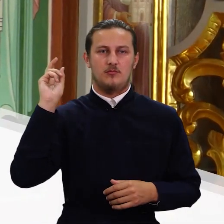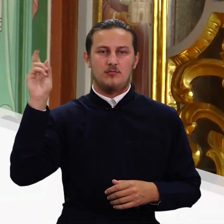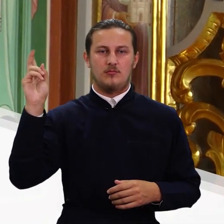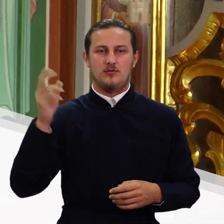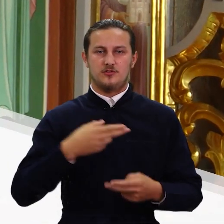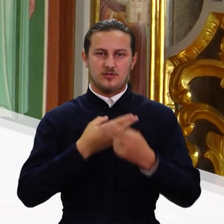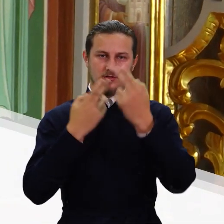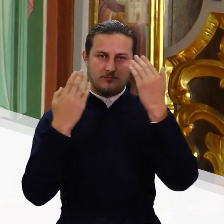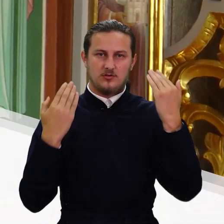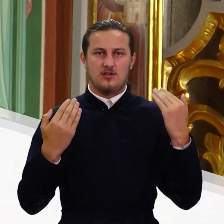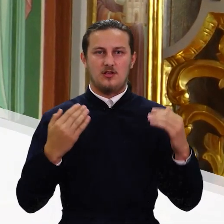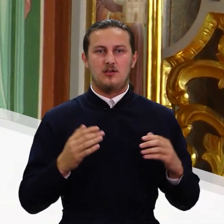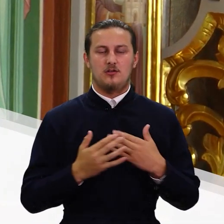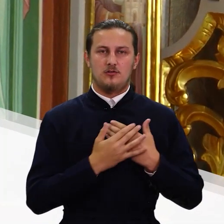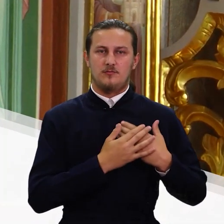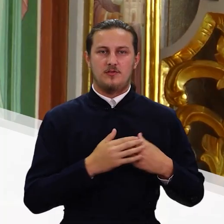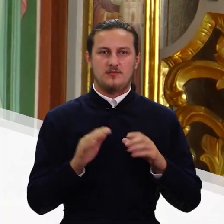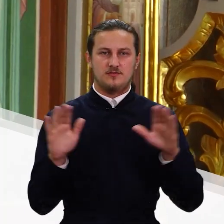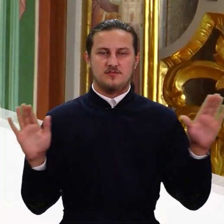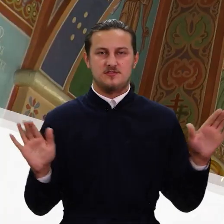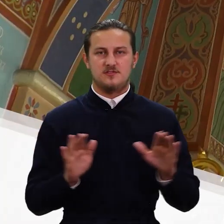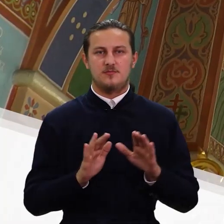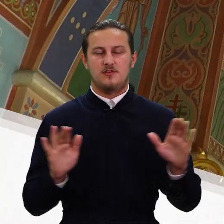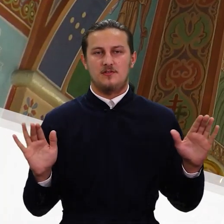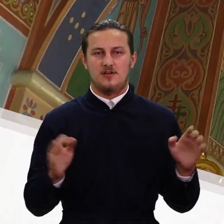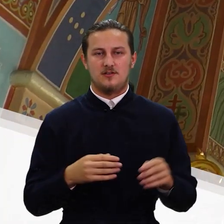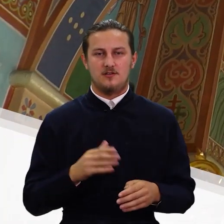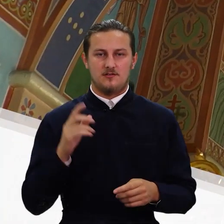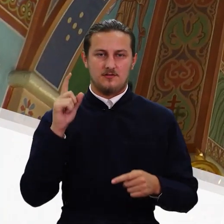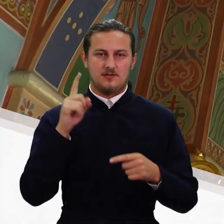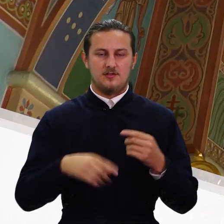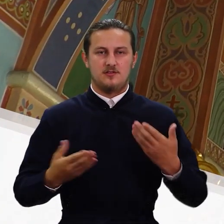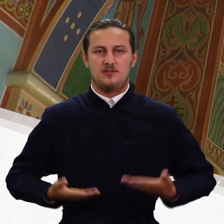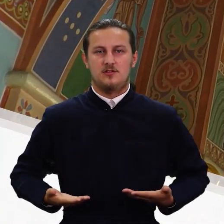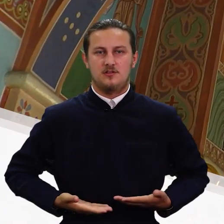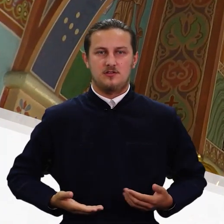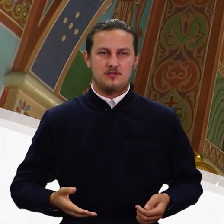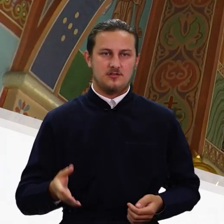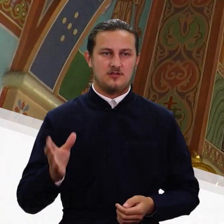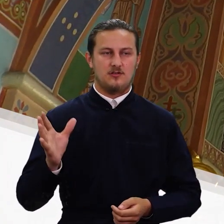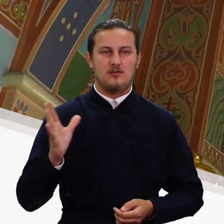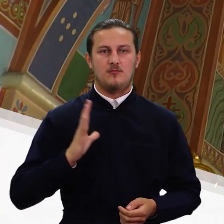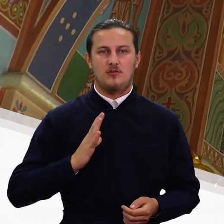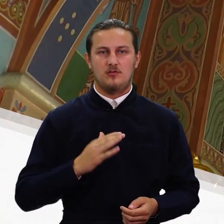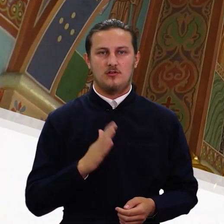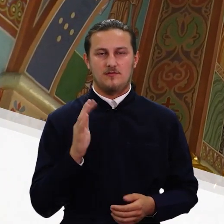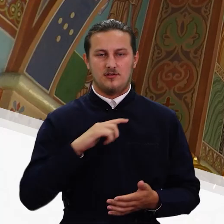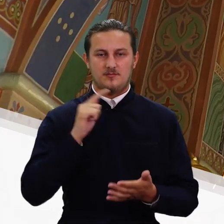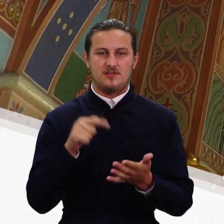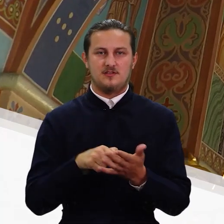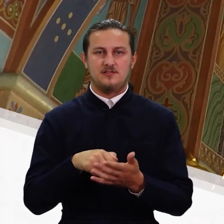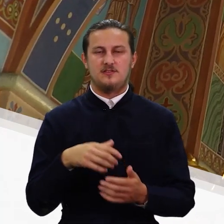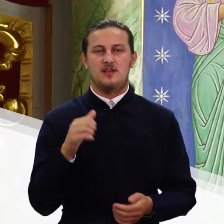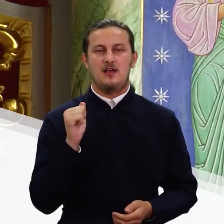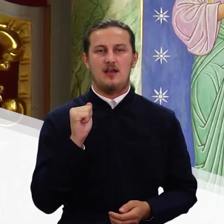досяг великого рівня святості. Під кінець життя був переведений у місто Афіни, жителі якого зрозуміли, що це